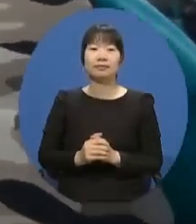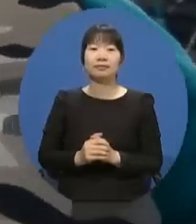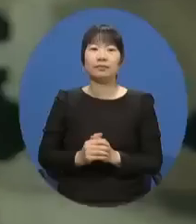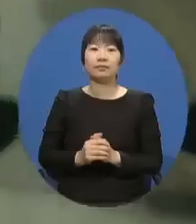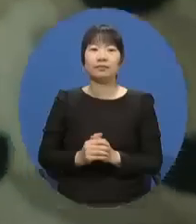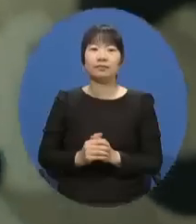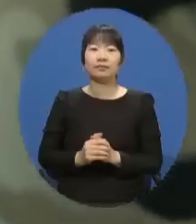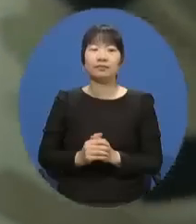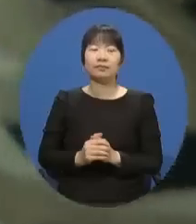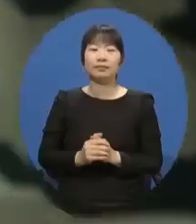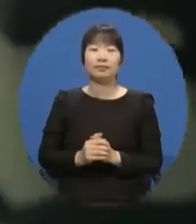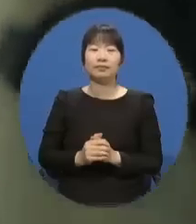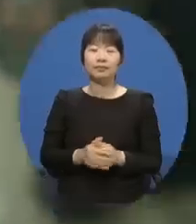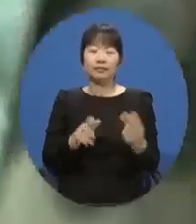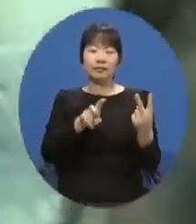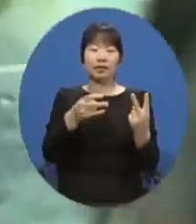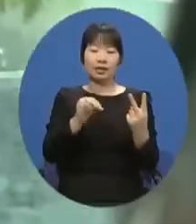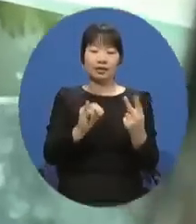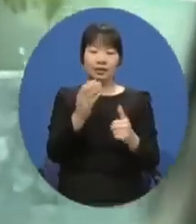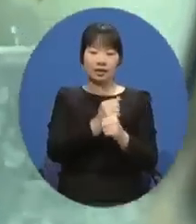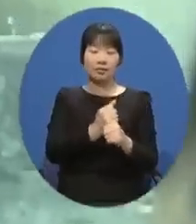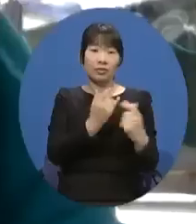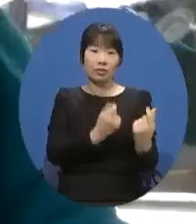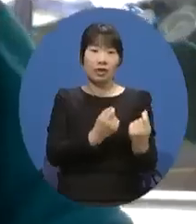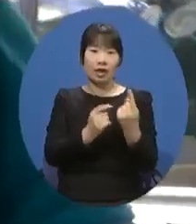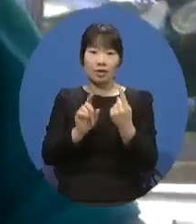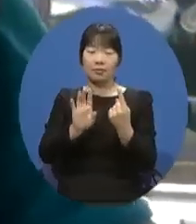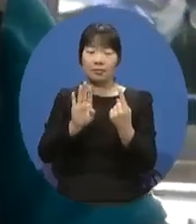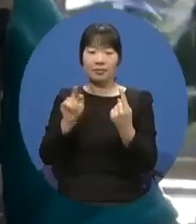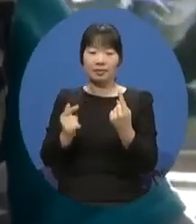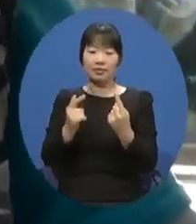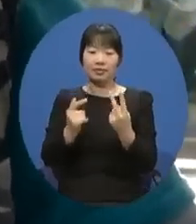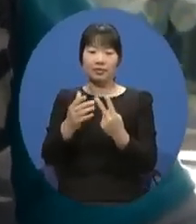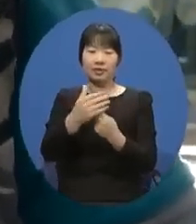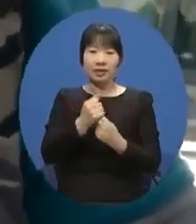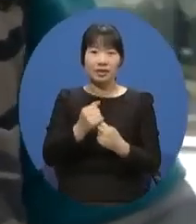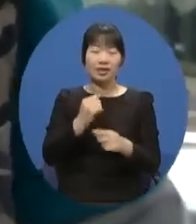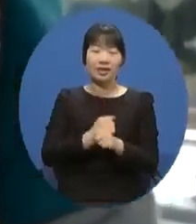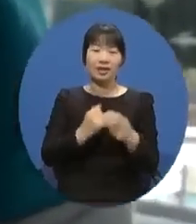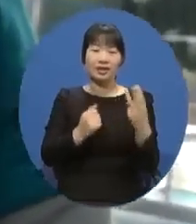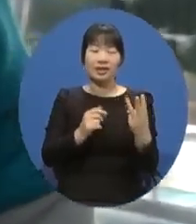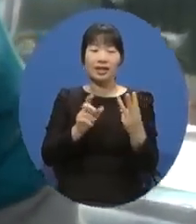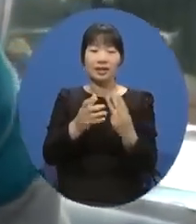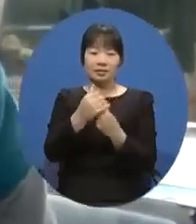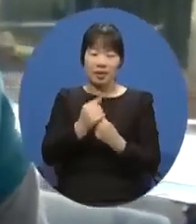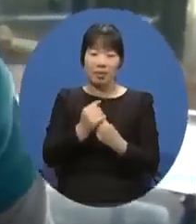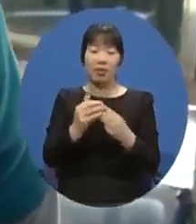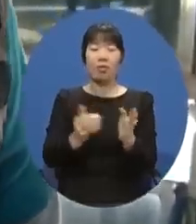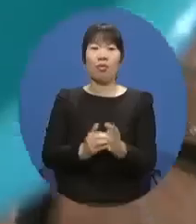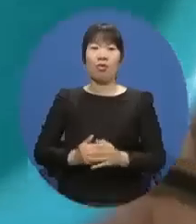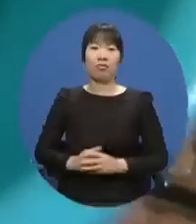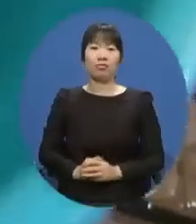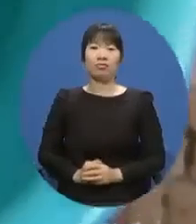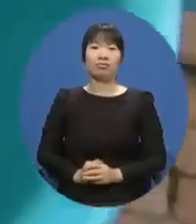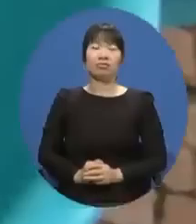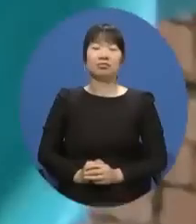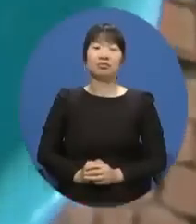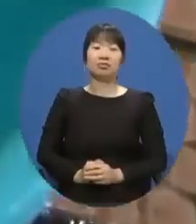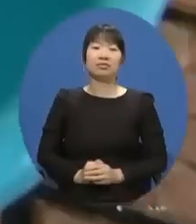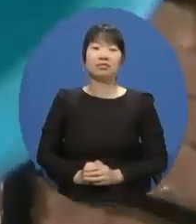잡았어. 정말 잡았어. 어머, 너 두 마리 잡은 것 같아, 고야 한 번에. 세 마리 잡았어, 한 번에.